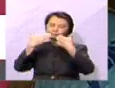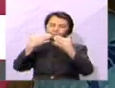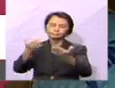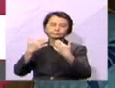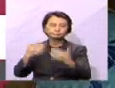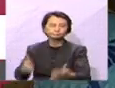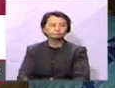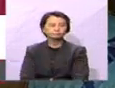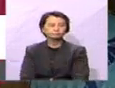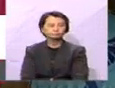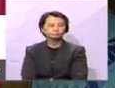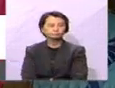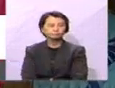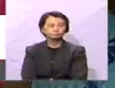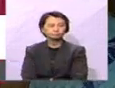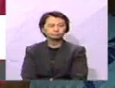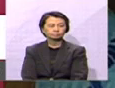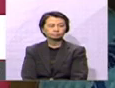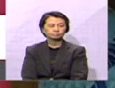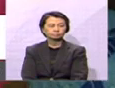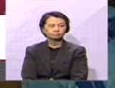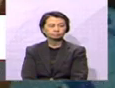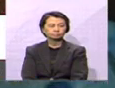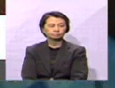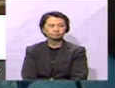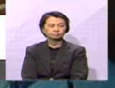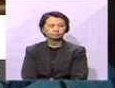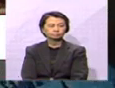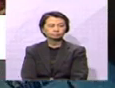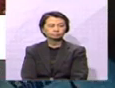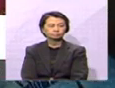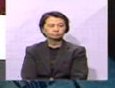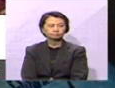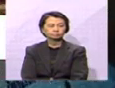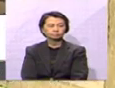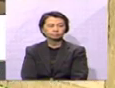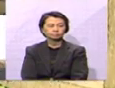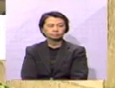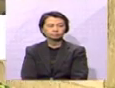banyak-banyak H tu H orang H orang